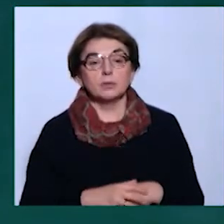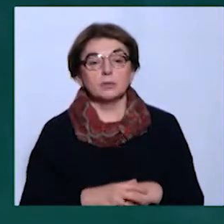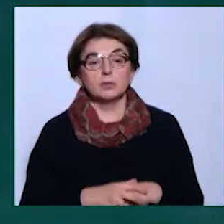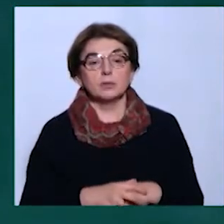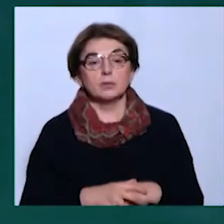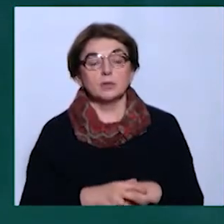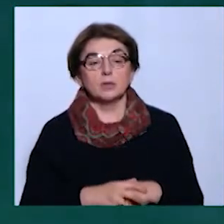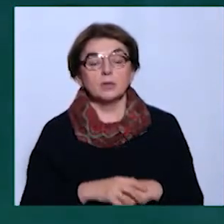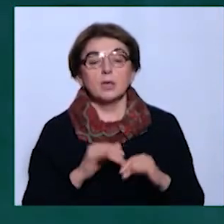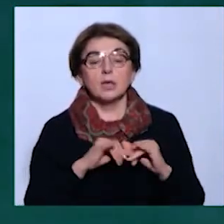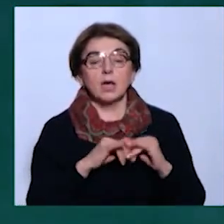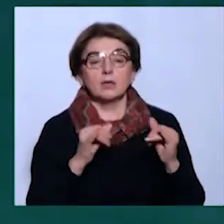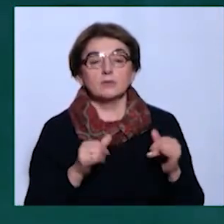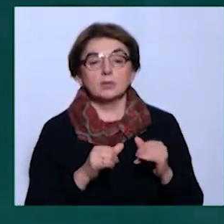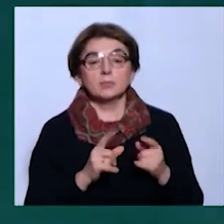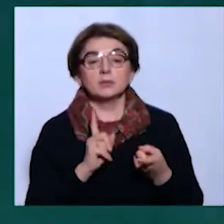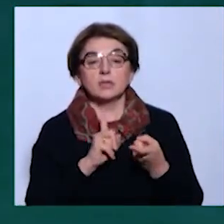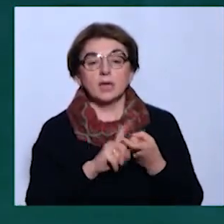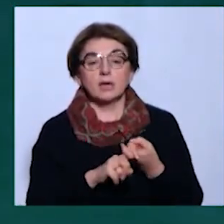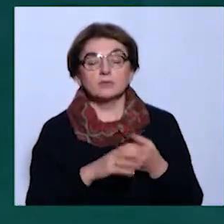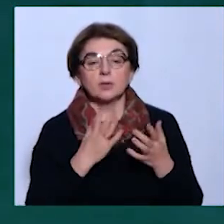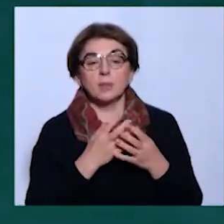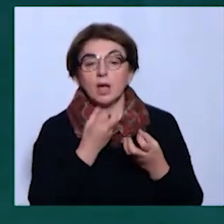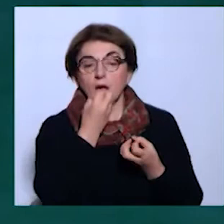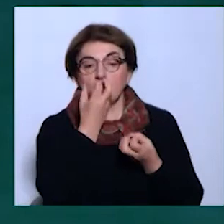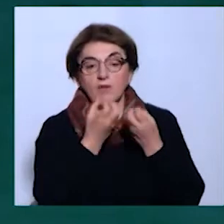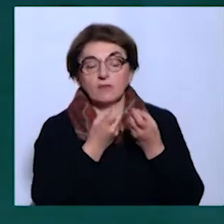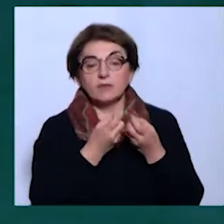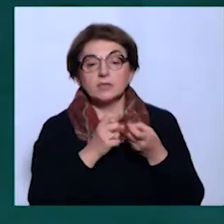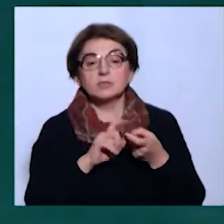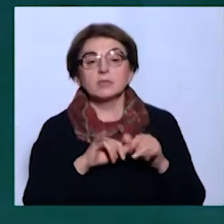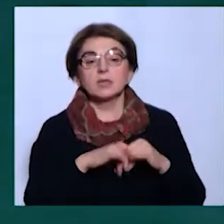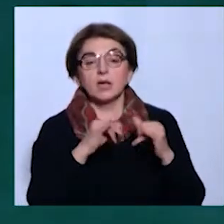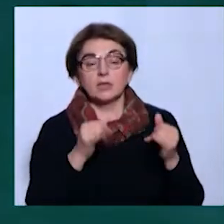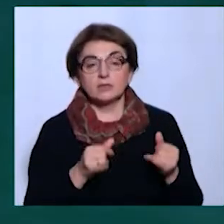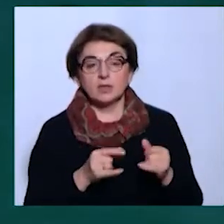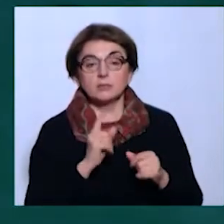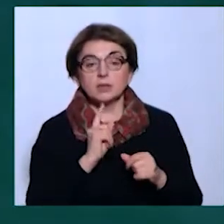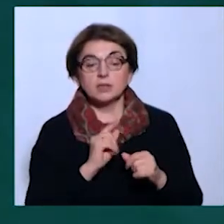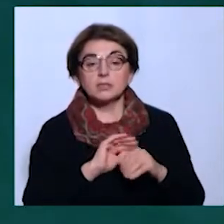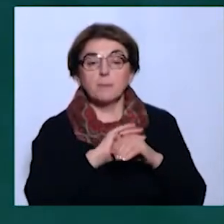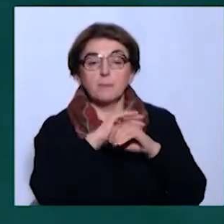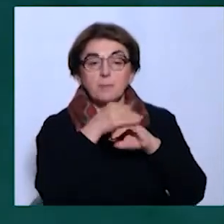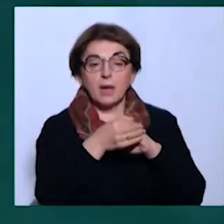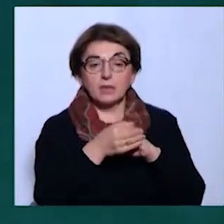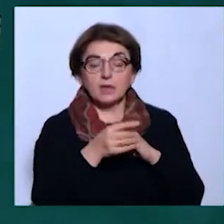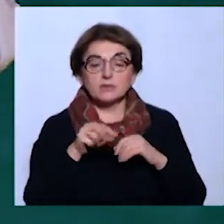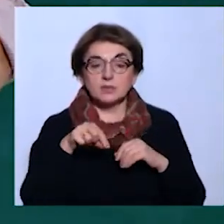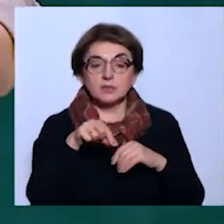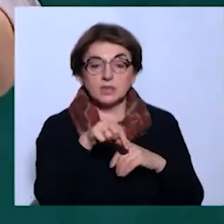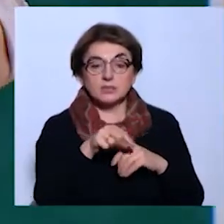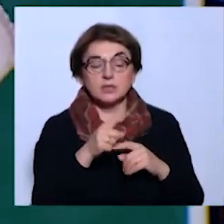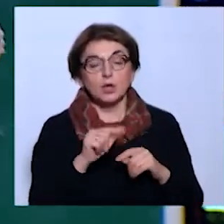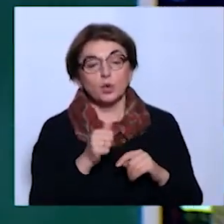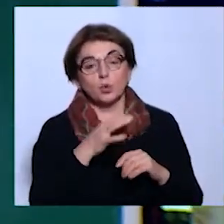ნაყოფის განვითარება დაკავშირებული არის ყვავილის განვითარებასთან. იგი ფარავს თესლს და, როგორც